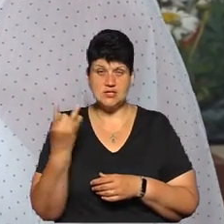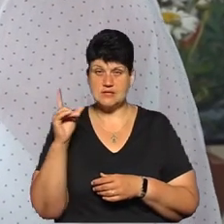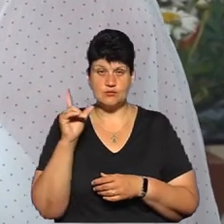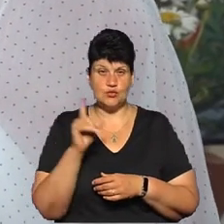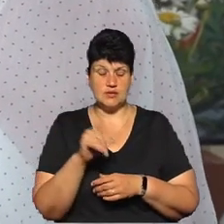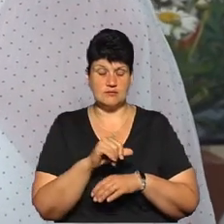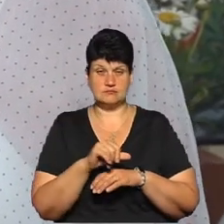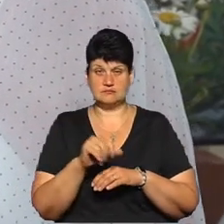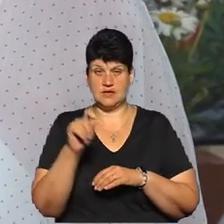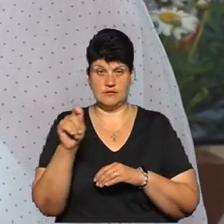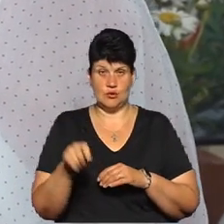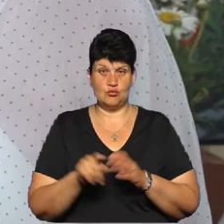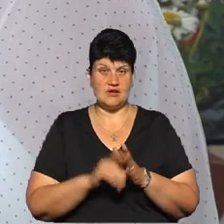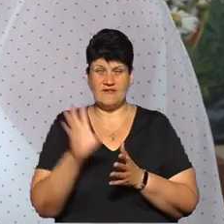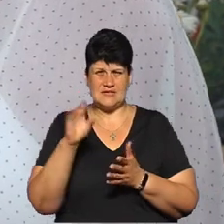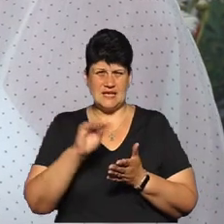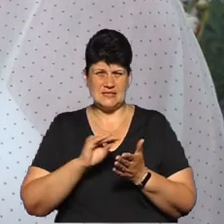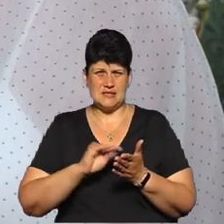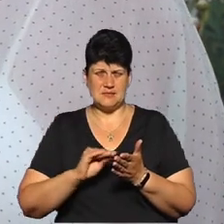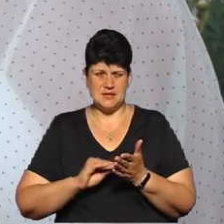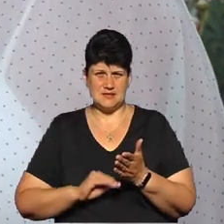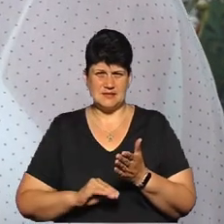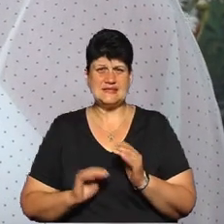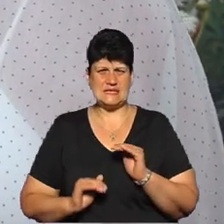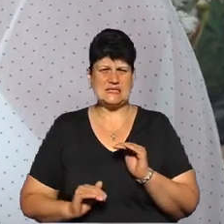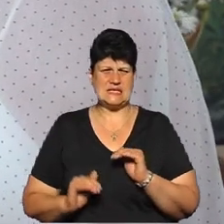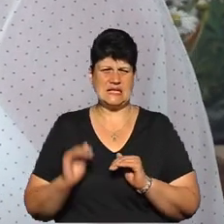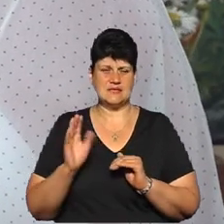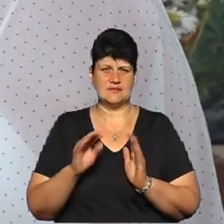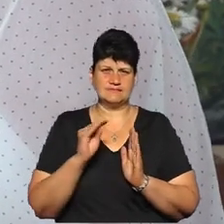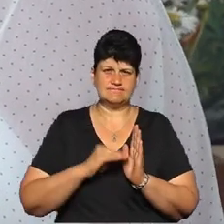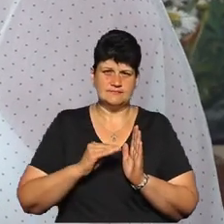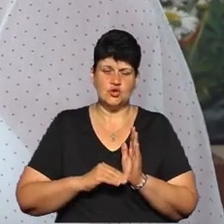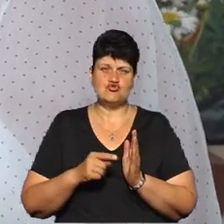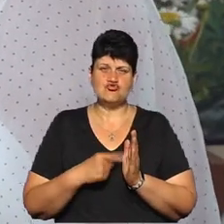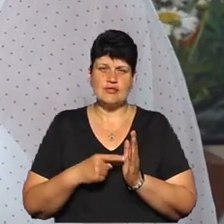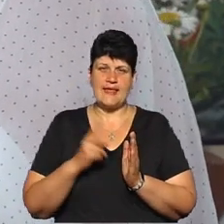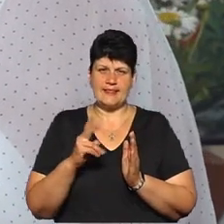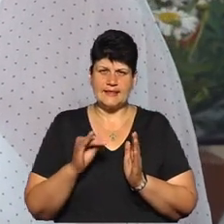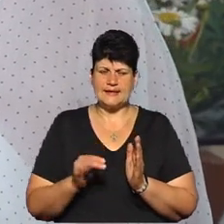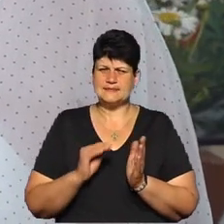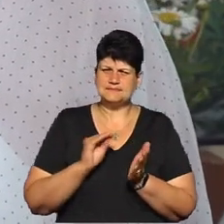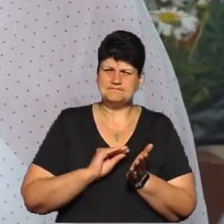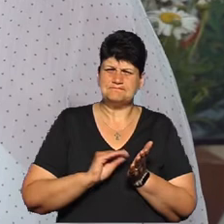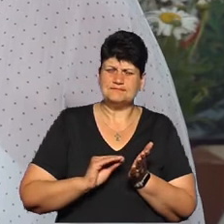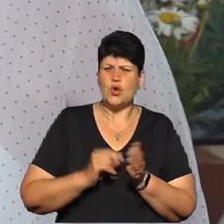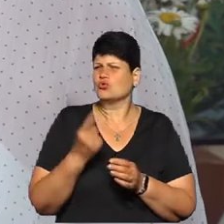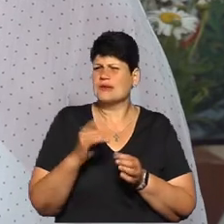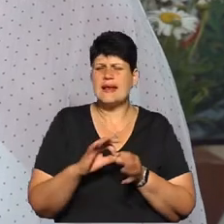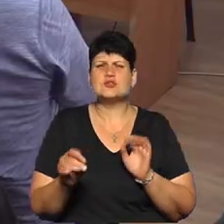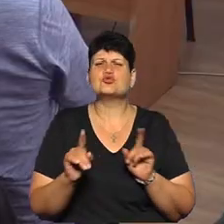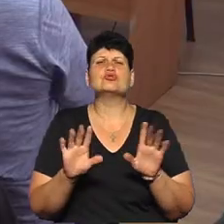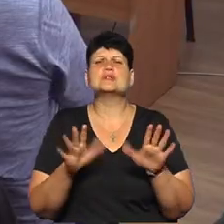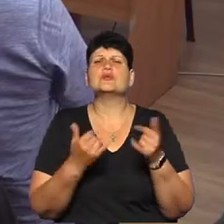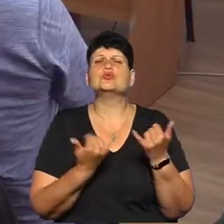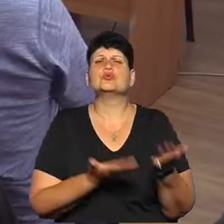почала просто все записувати. Ну, у мене така звичка з дитинства – вести щоденники, записувати хоча б одне речення, що сталося